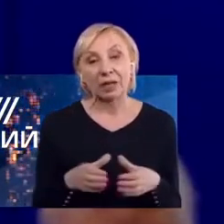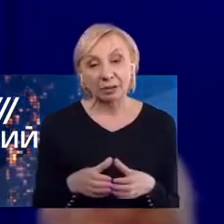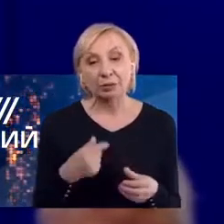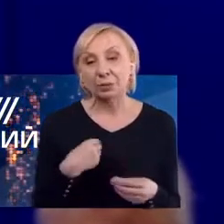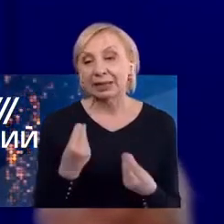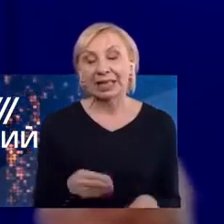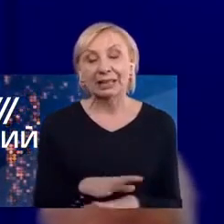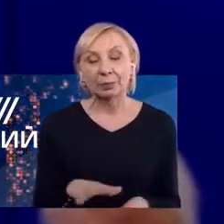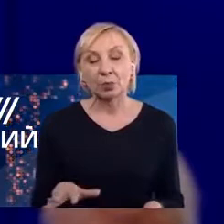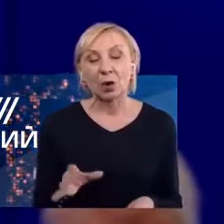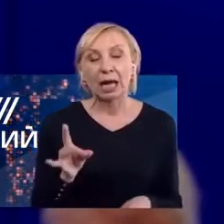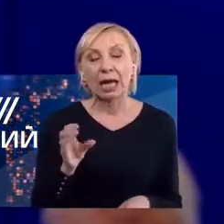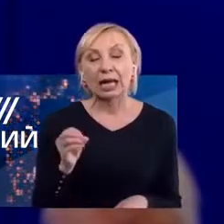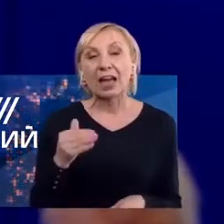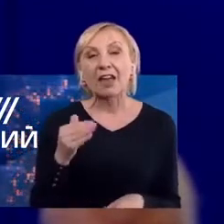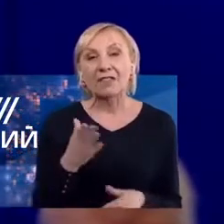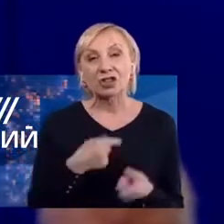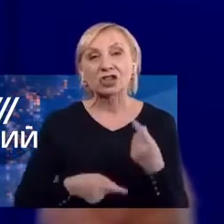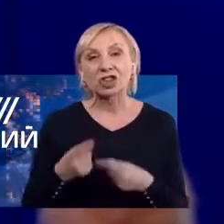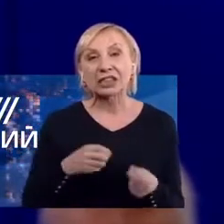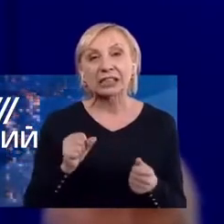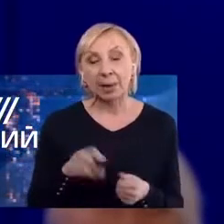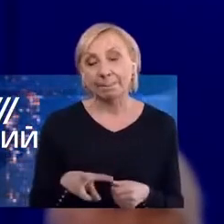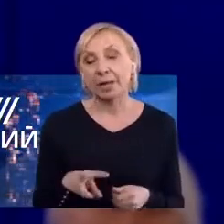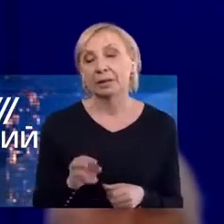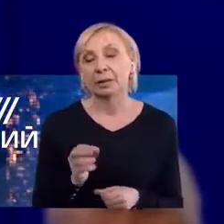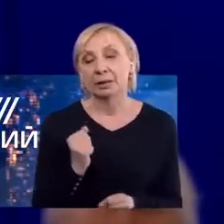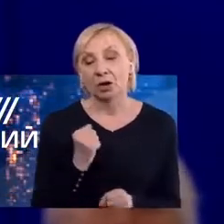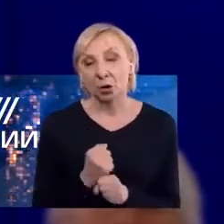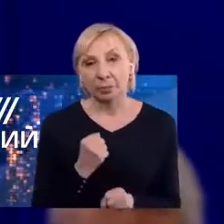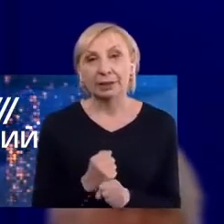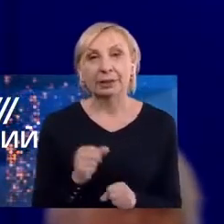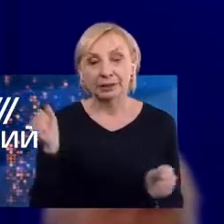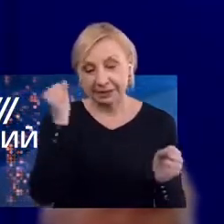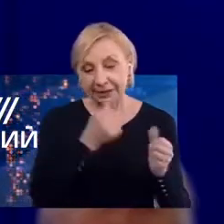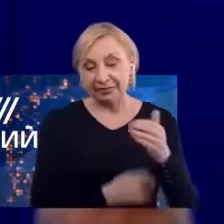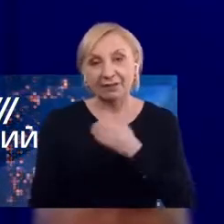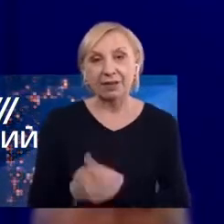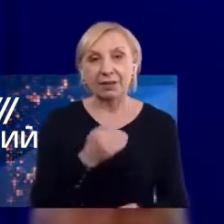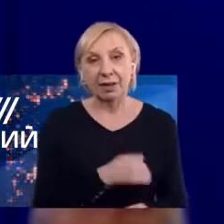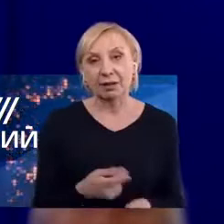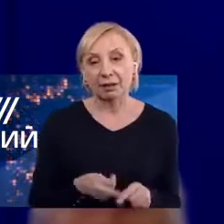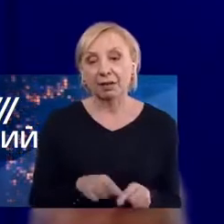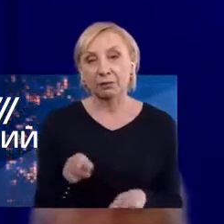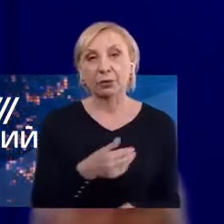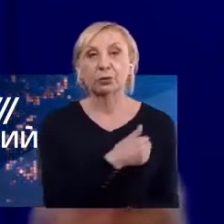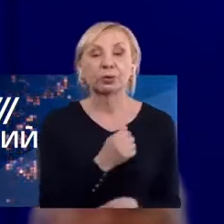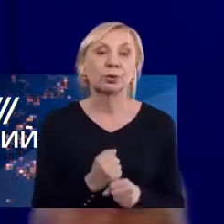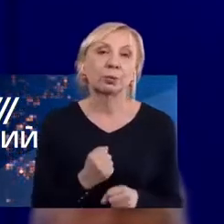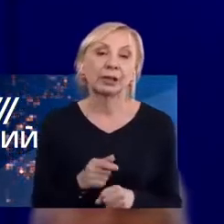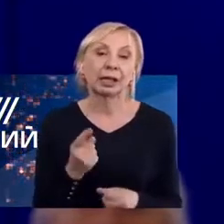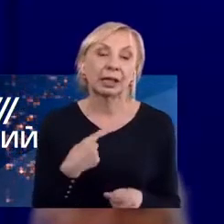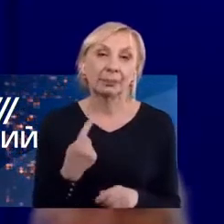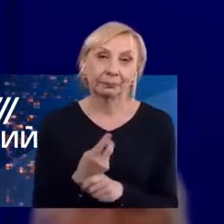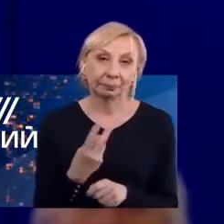не дамо тим реваншистам, власне, робити свавілля, яке вони збираються робити. Пам'ятаєте, я навіть